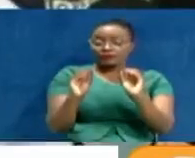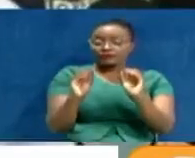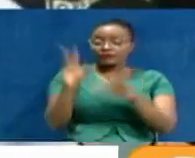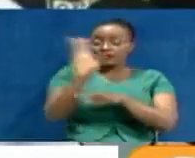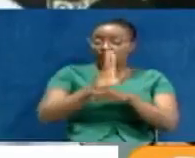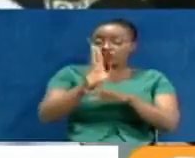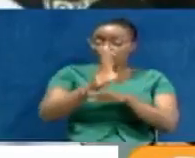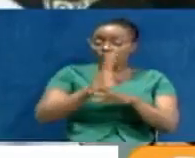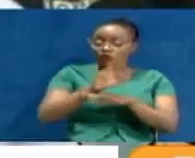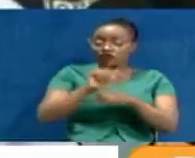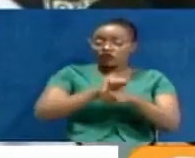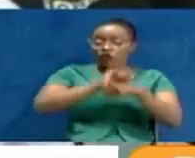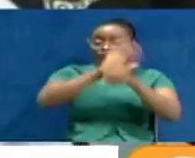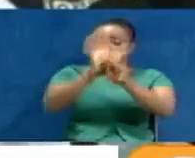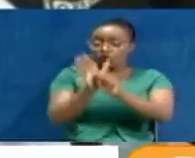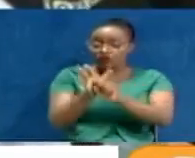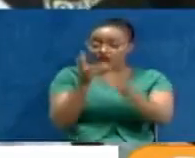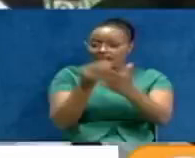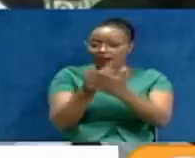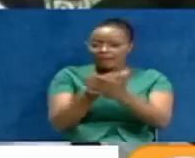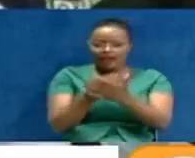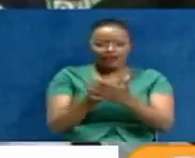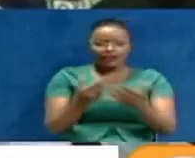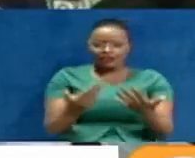the use of the COVID money.